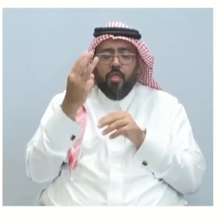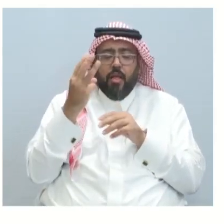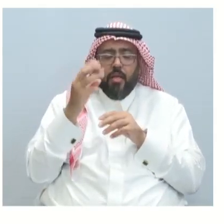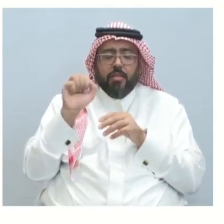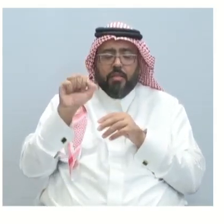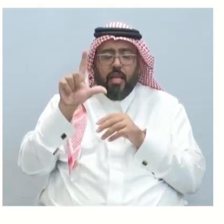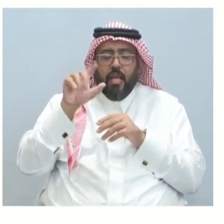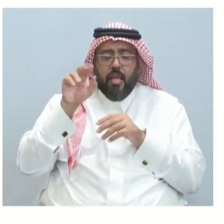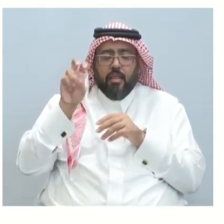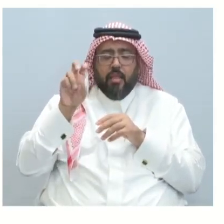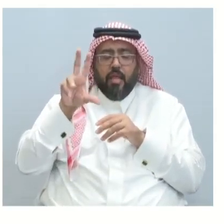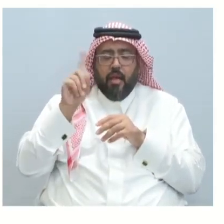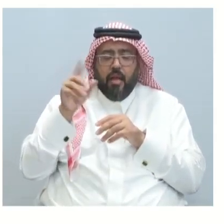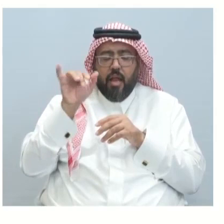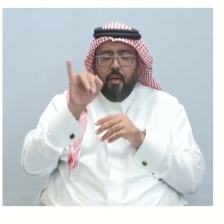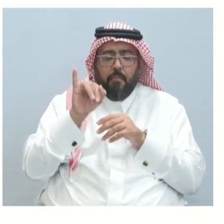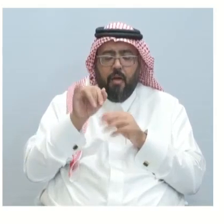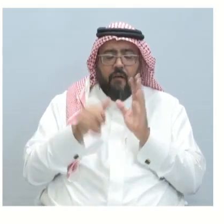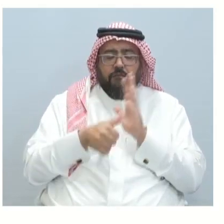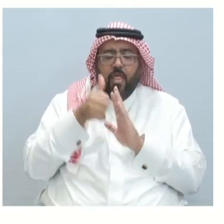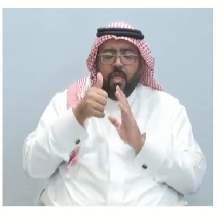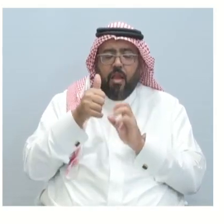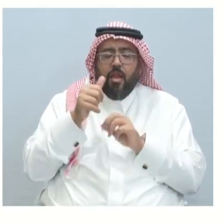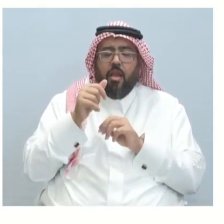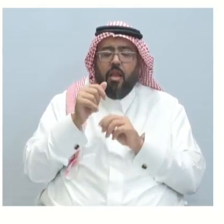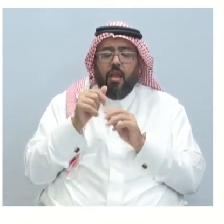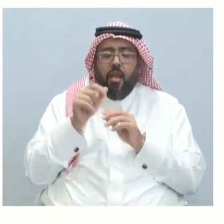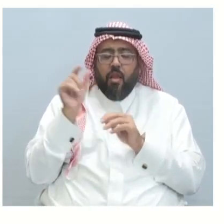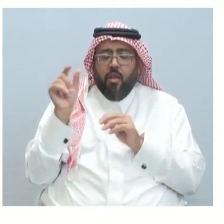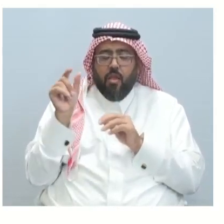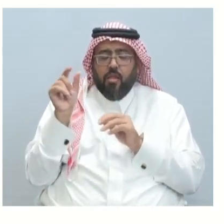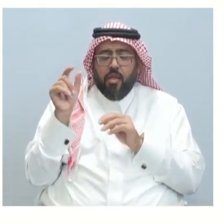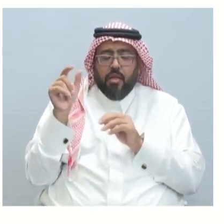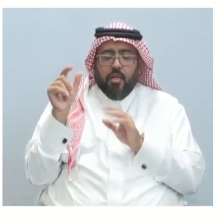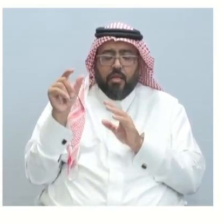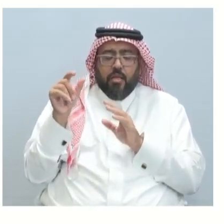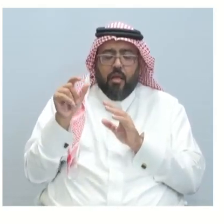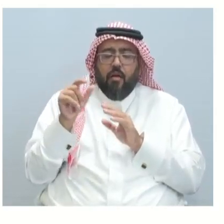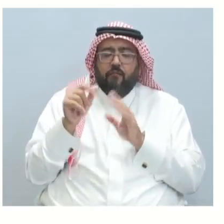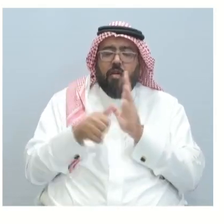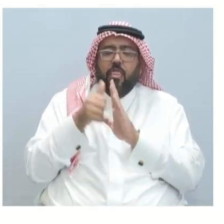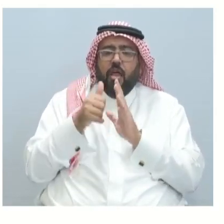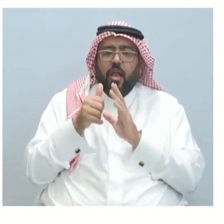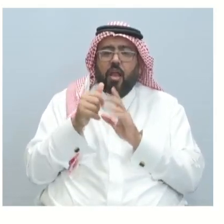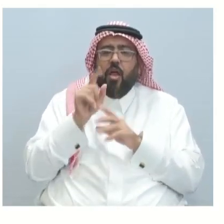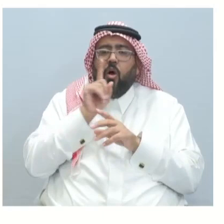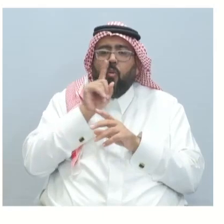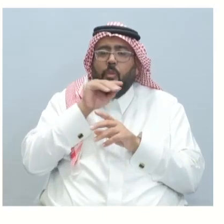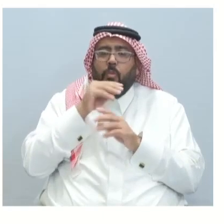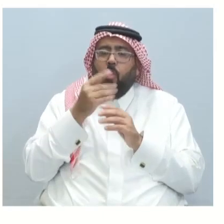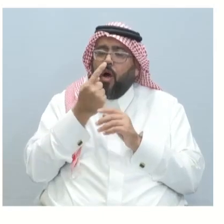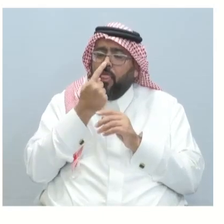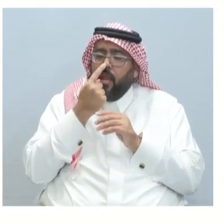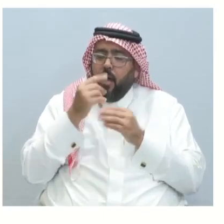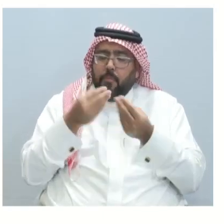الرحم الدرس السابع فضل بر الوالدين قبل الدخول في الدرس الجديد دائما ما نراجع الدرس السابق